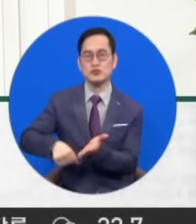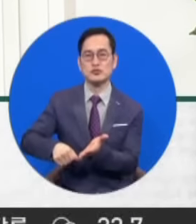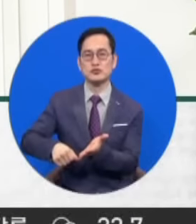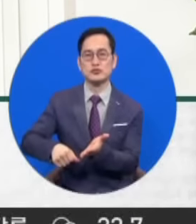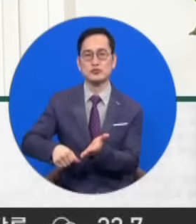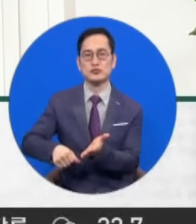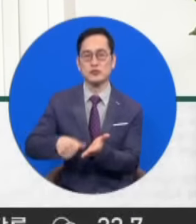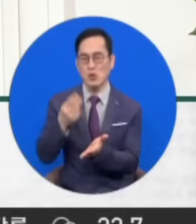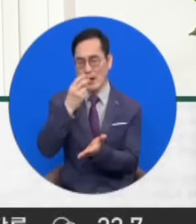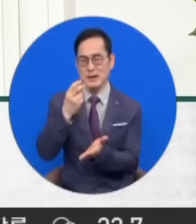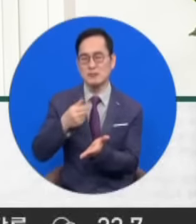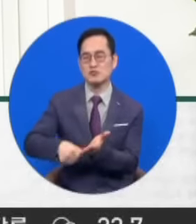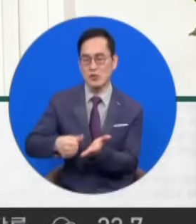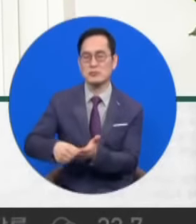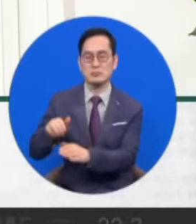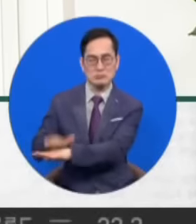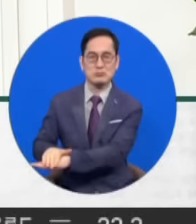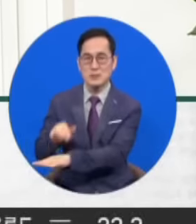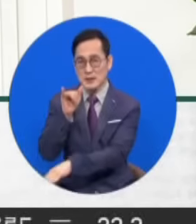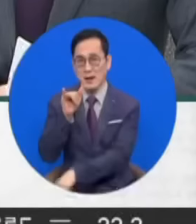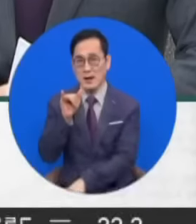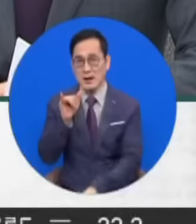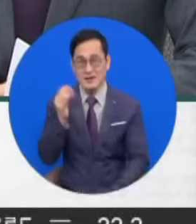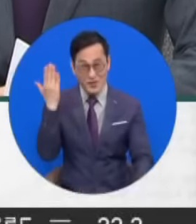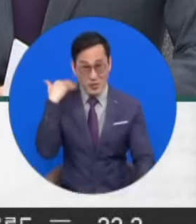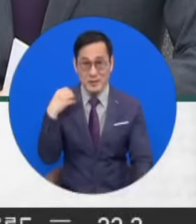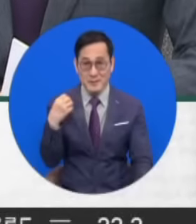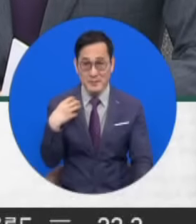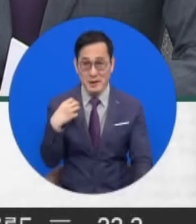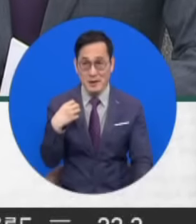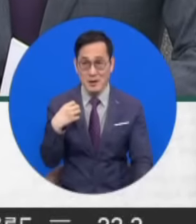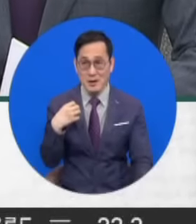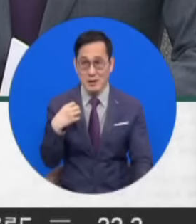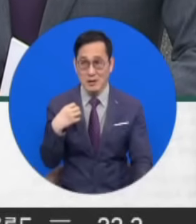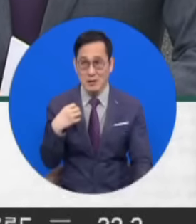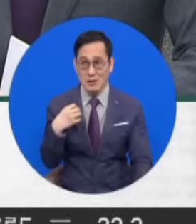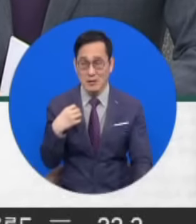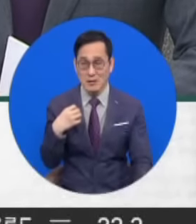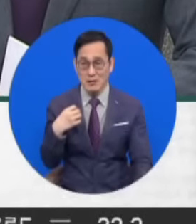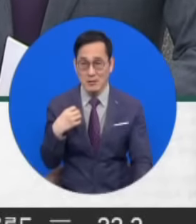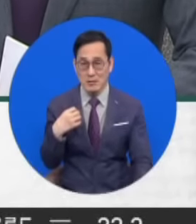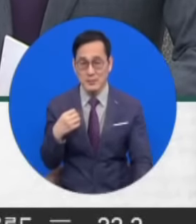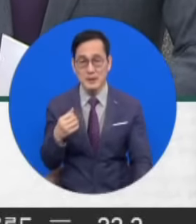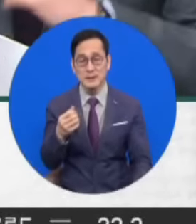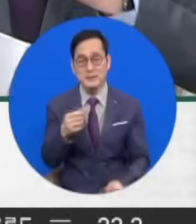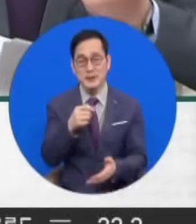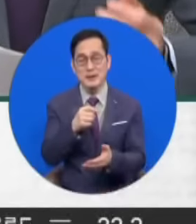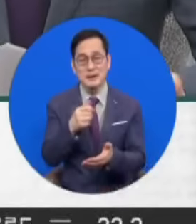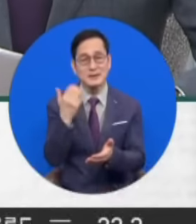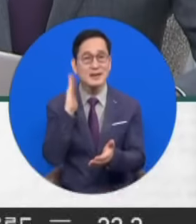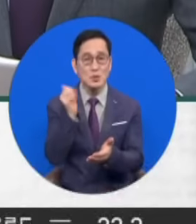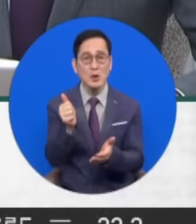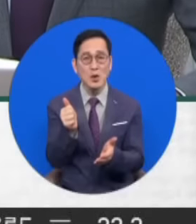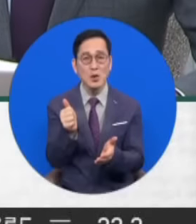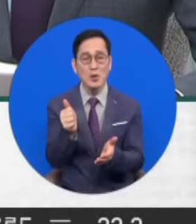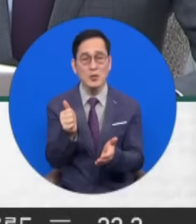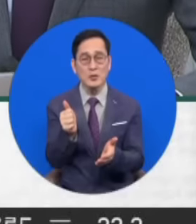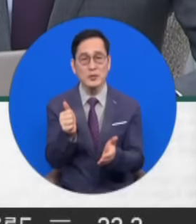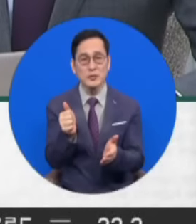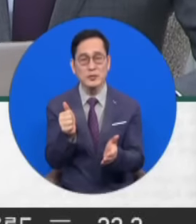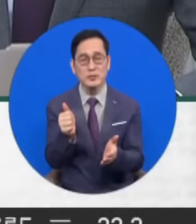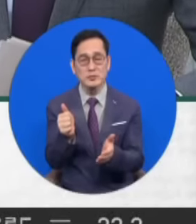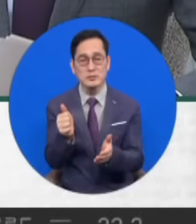보관되고 관리되고 있다 그랬는데 그 대통령 기록물 관련돼 가지고 청사에 있는 게 뭐 맞는 것인지 뭐 그것을 규정을 좀 봐야겠는데요.